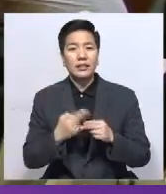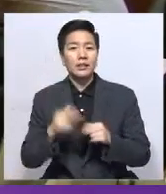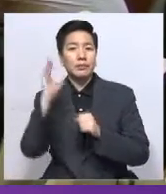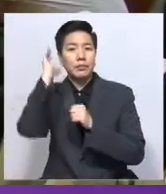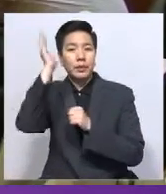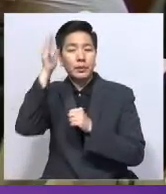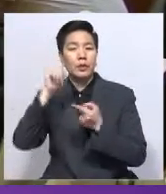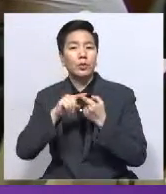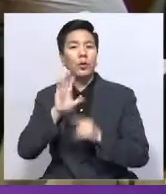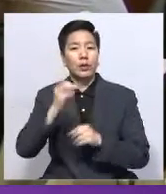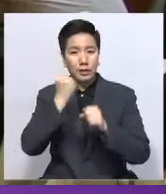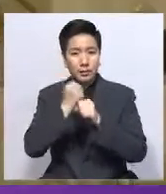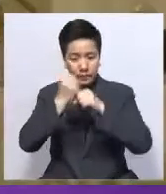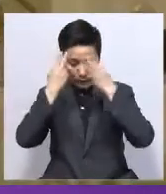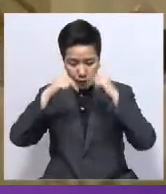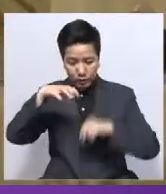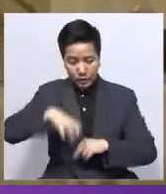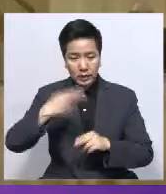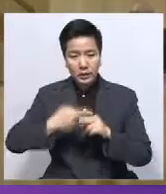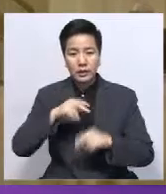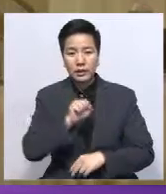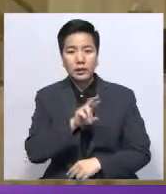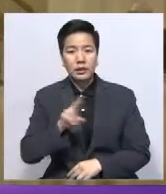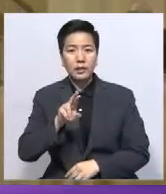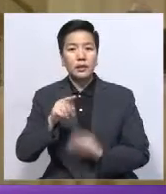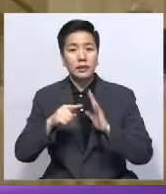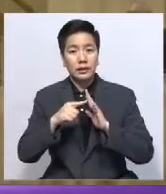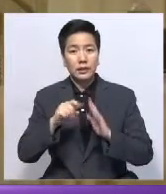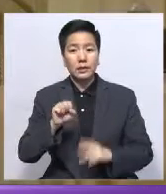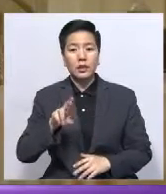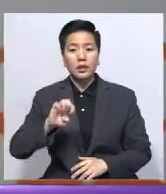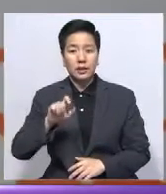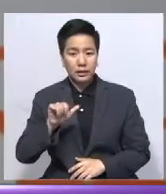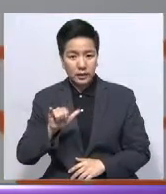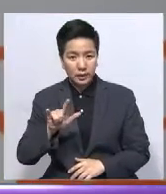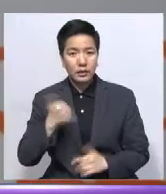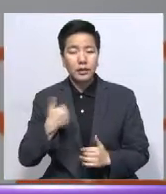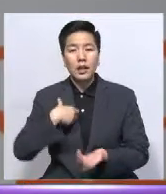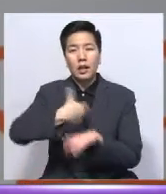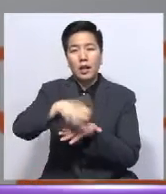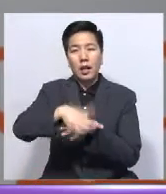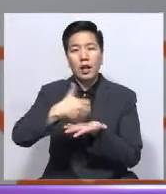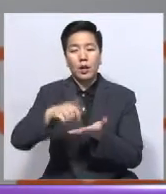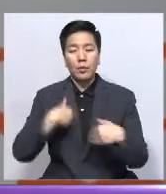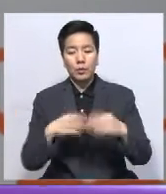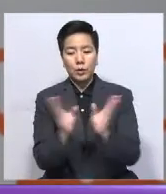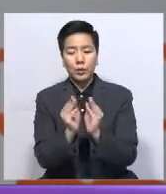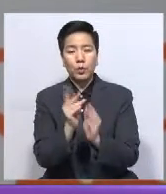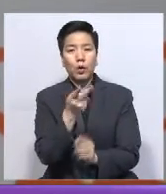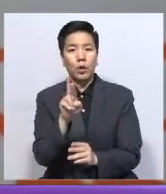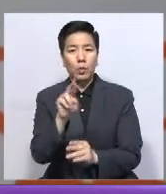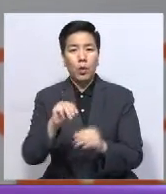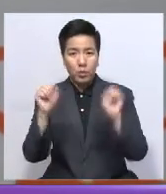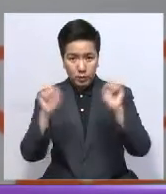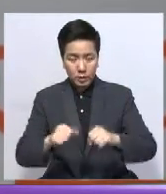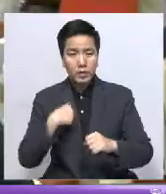กำเนิดโฆษกประจำสำนักนายกรัฐมนตรีได้แถลงผลการประชุมคณะรัฐมนตรีสัญจรจังหวัดเพชรบุรีเห็นชอบพระราชกำหนดบริหารจัด